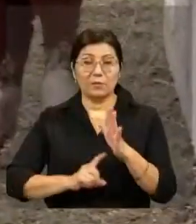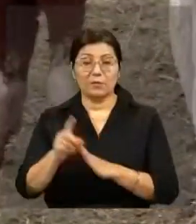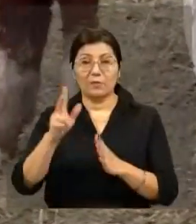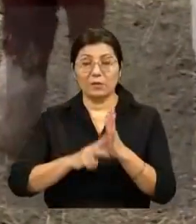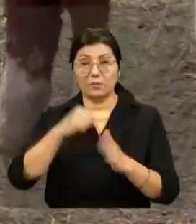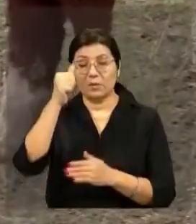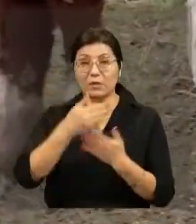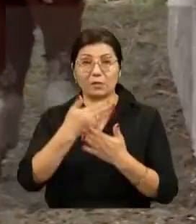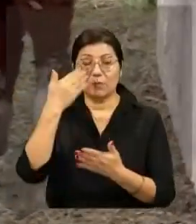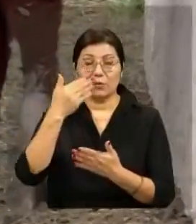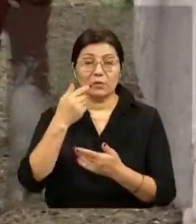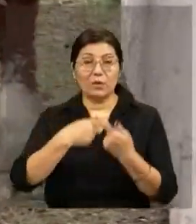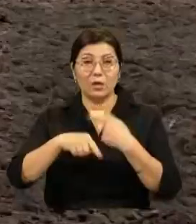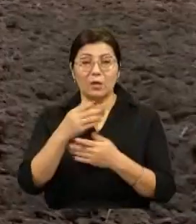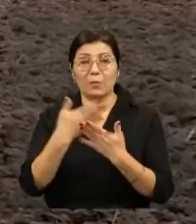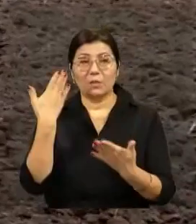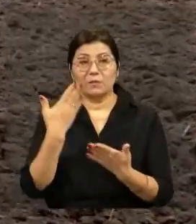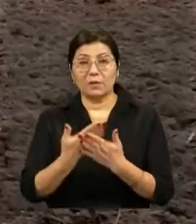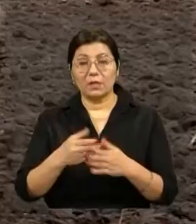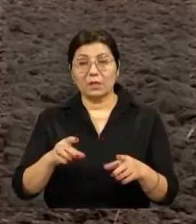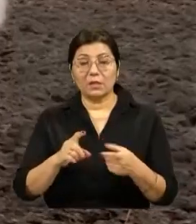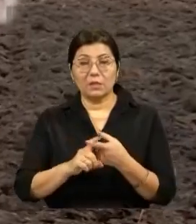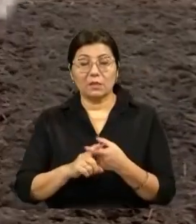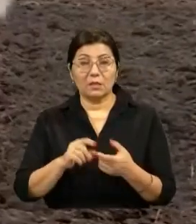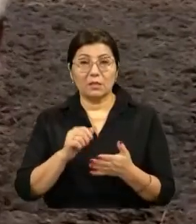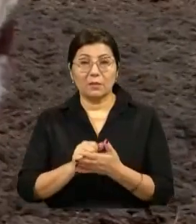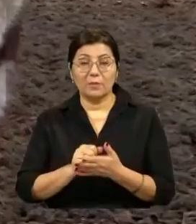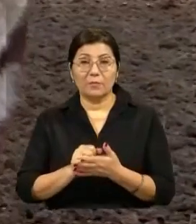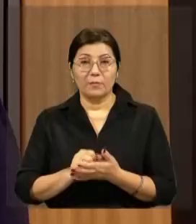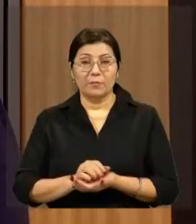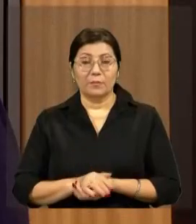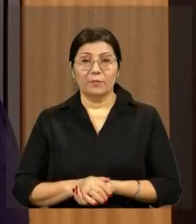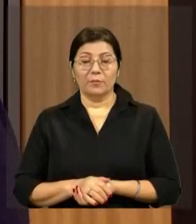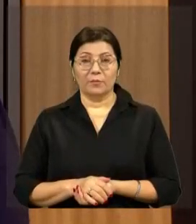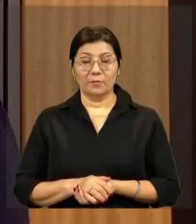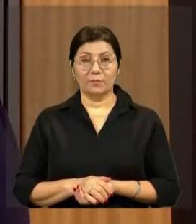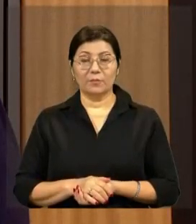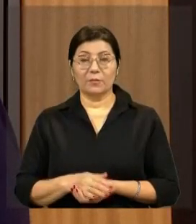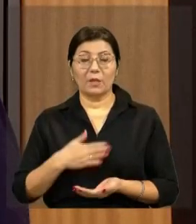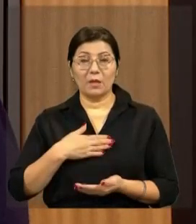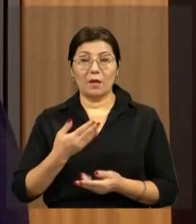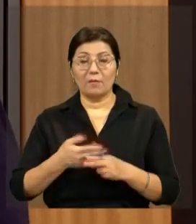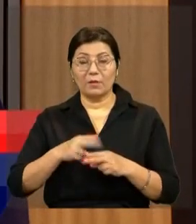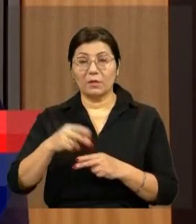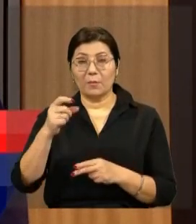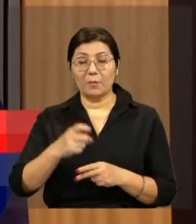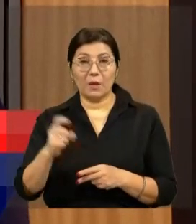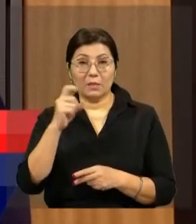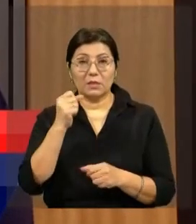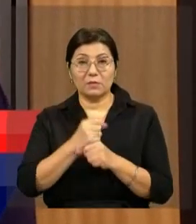годов прошлого столетия и за сравнительно небольшой отрезок превратилось в крупнейшее ТО. Я в этом хозяйстве работаю.